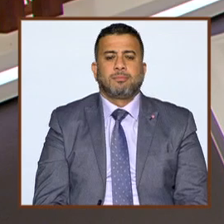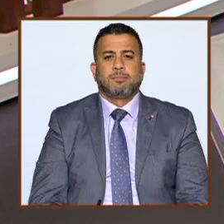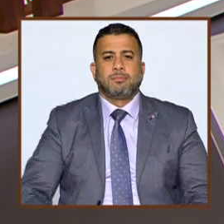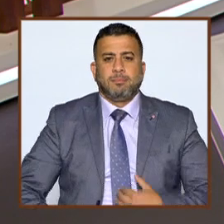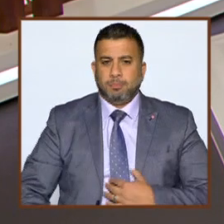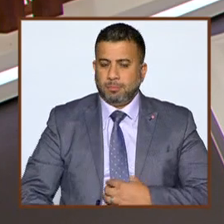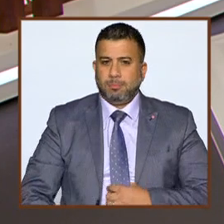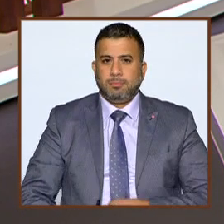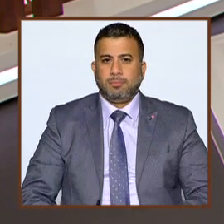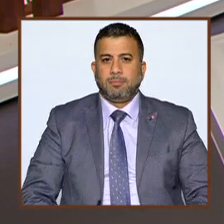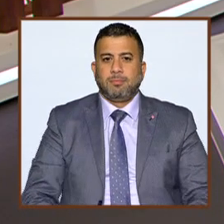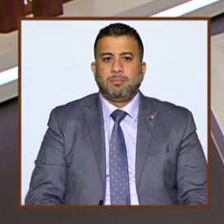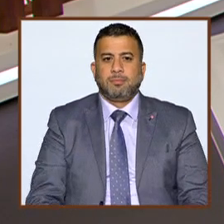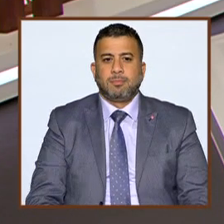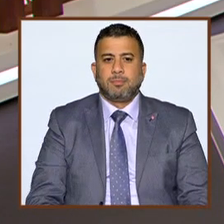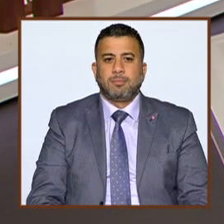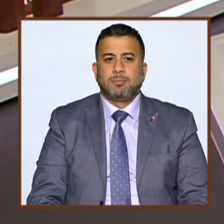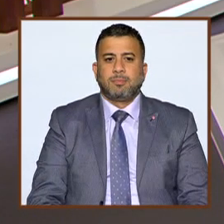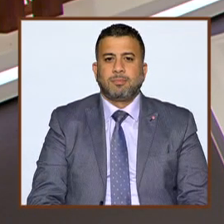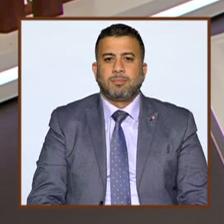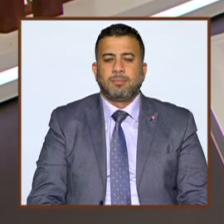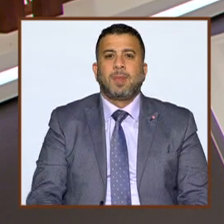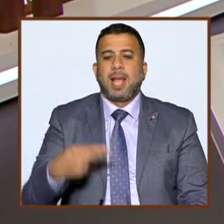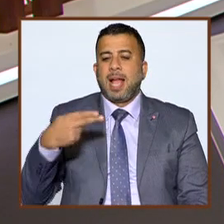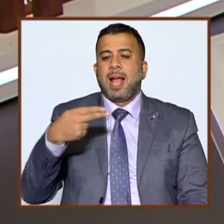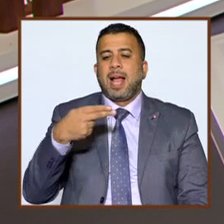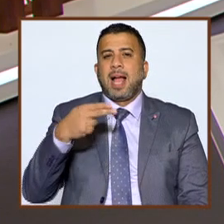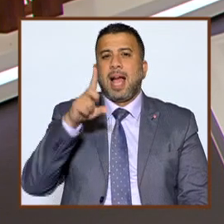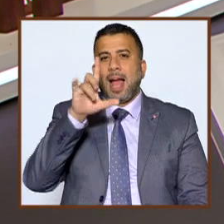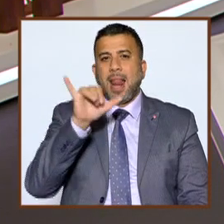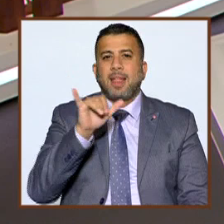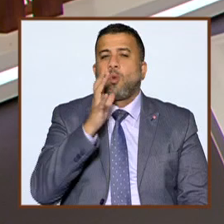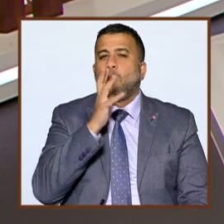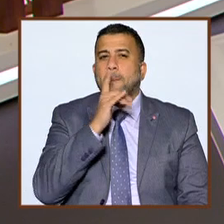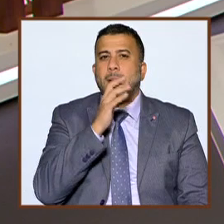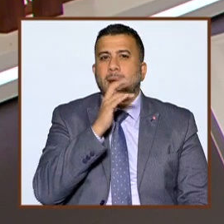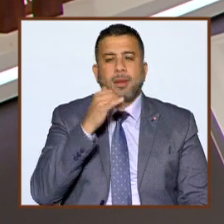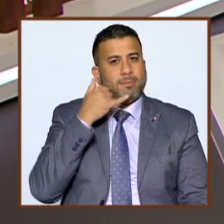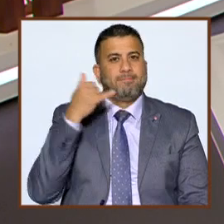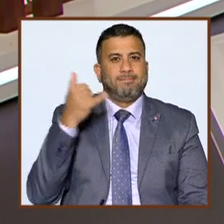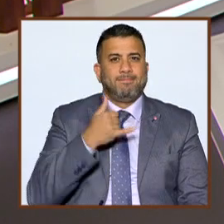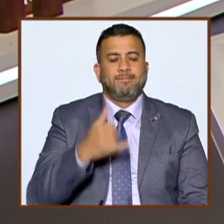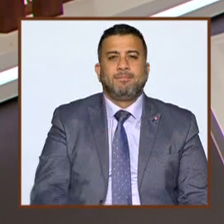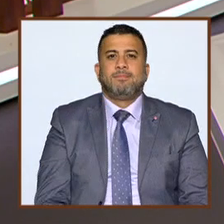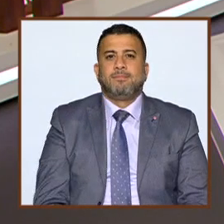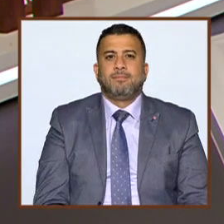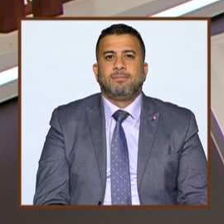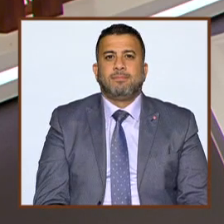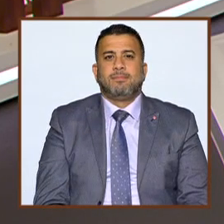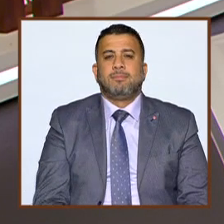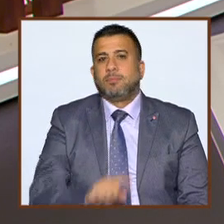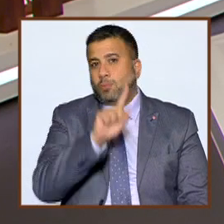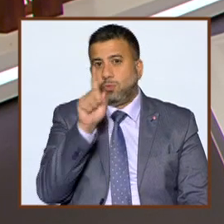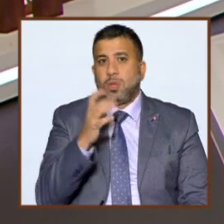نعم تفضل يا علي. السلام عليكم. عليكم السلام ورحمة الله. شيخ لو سمحت عندي